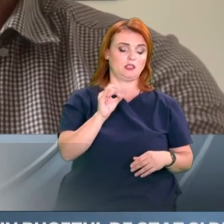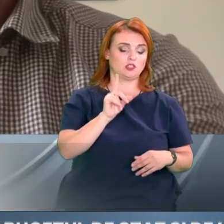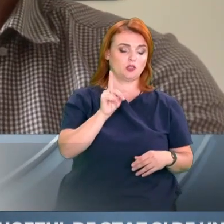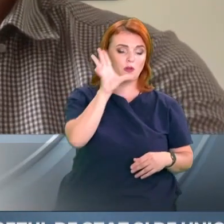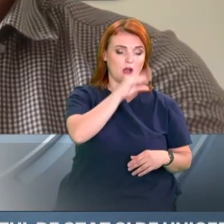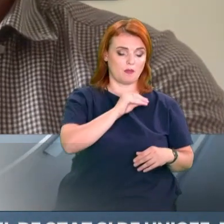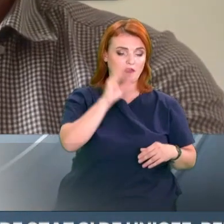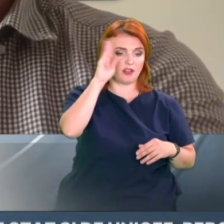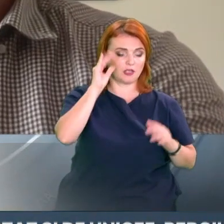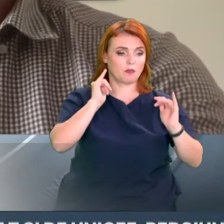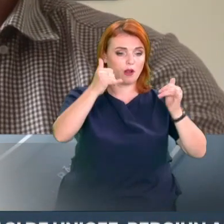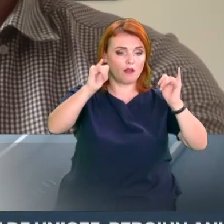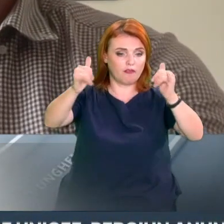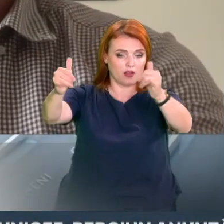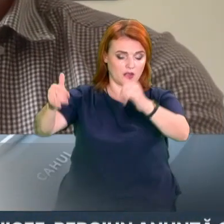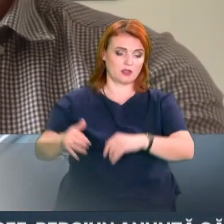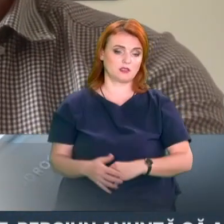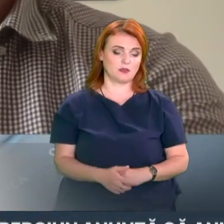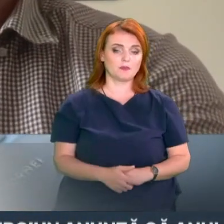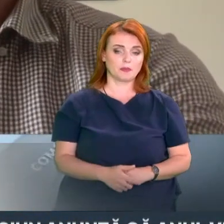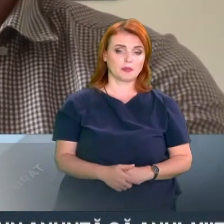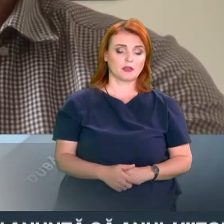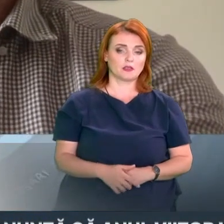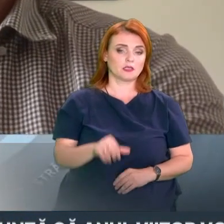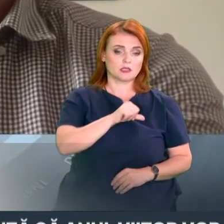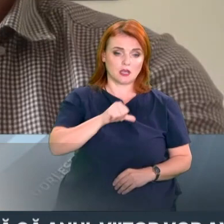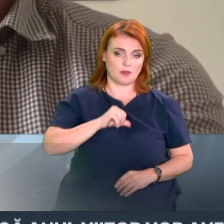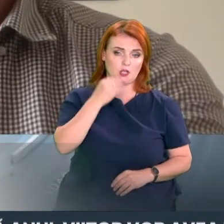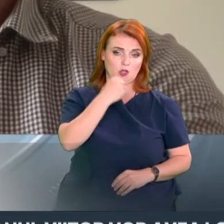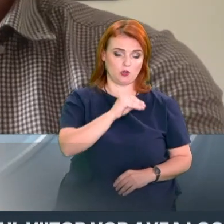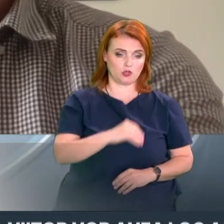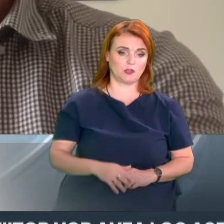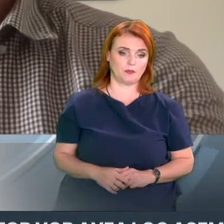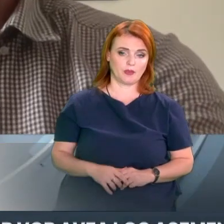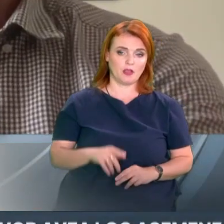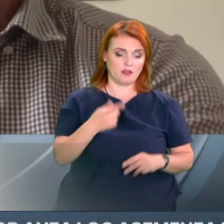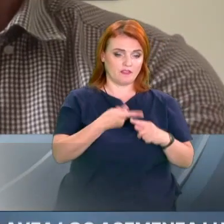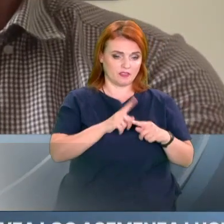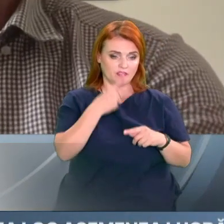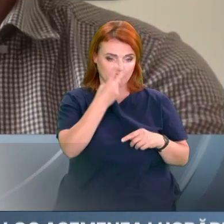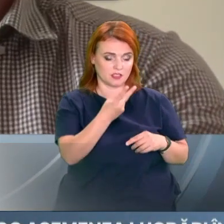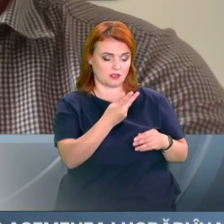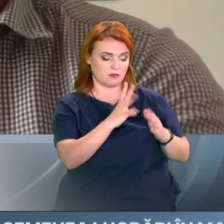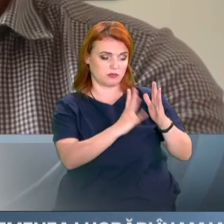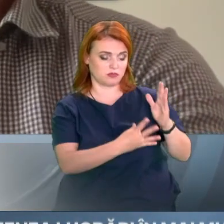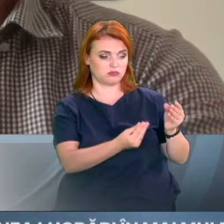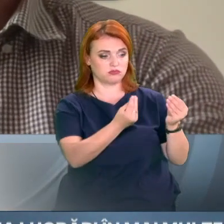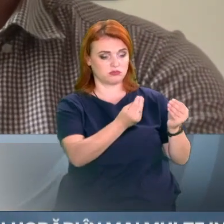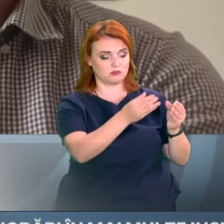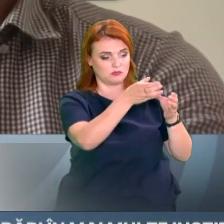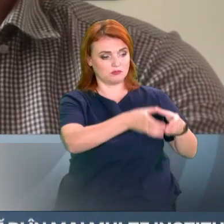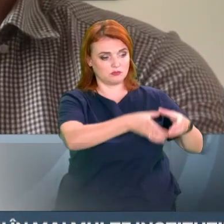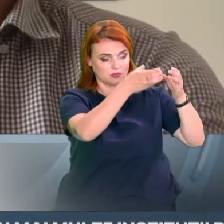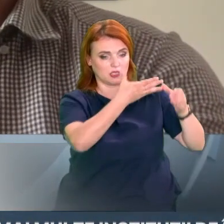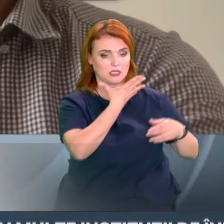deprins să regleze cantitatea de struguri pe butuc pentru ca butucul să poată, în condițiile extremale de